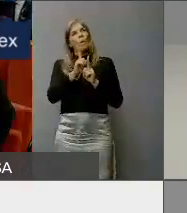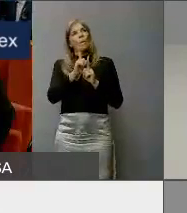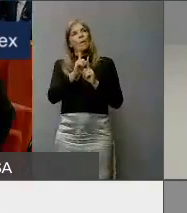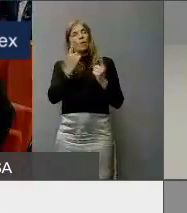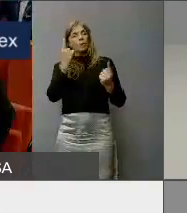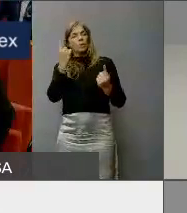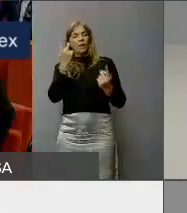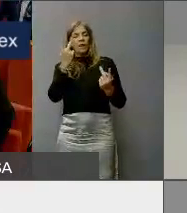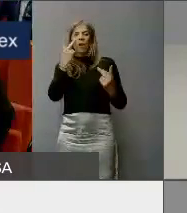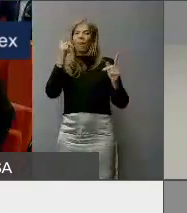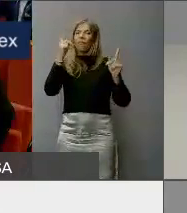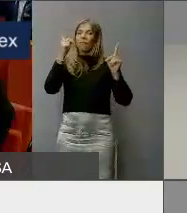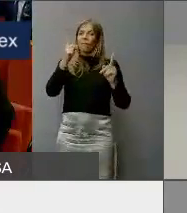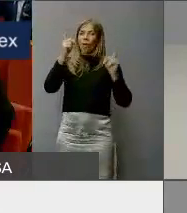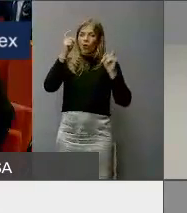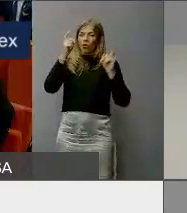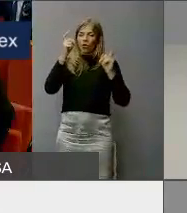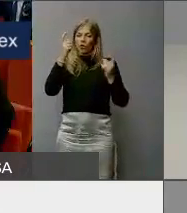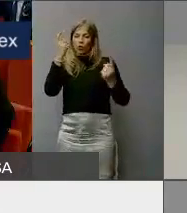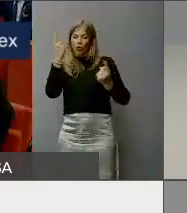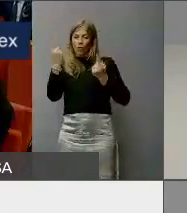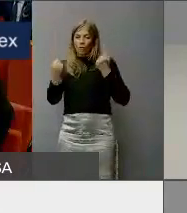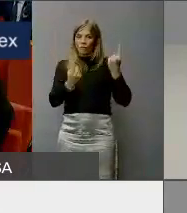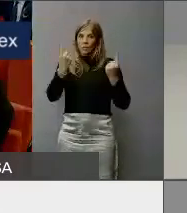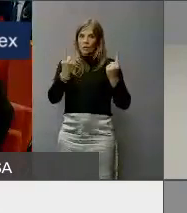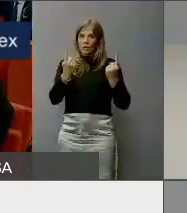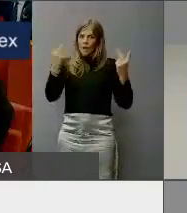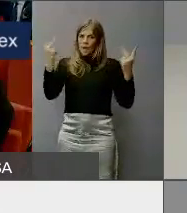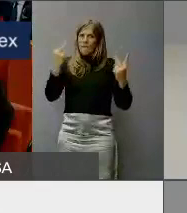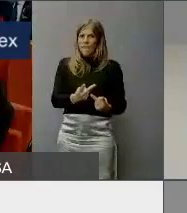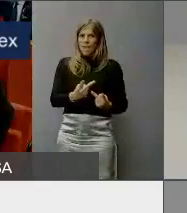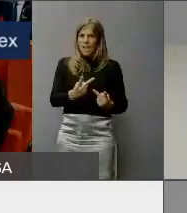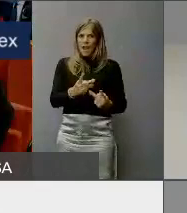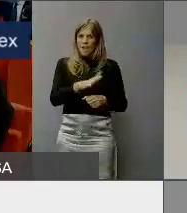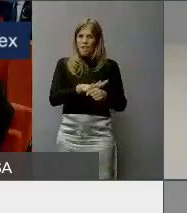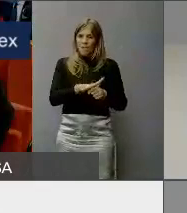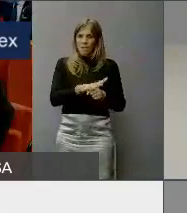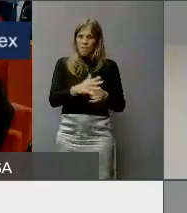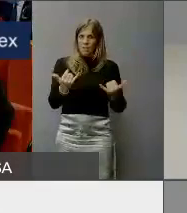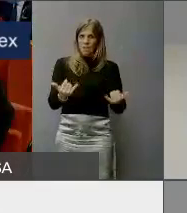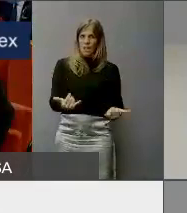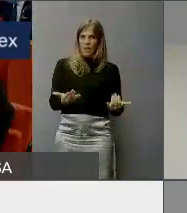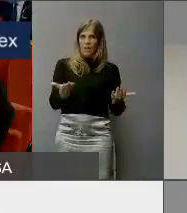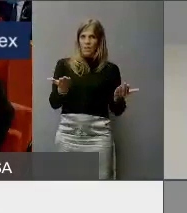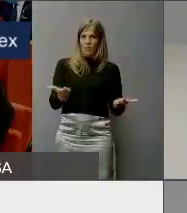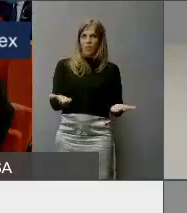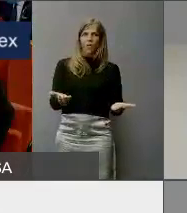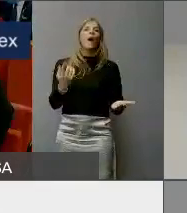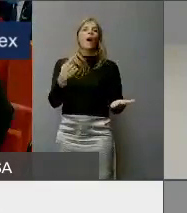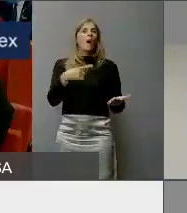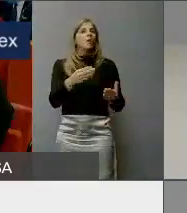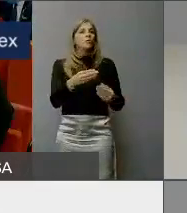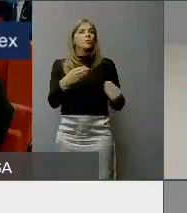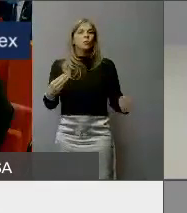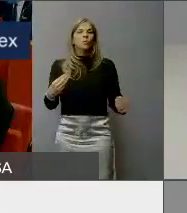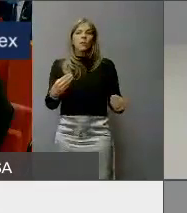stanno stanno vivendo è uno strumento di cui si aveva bisogno